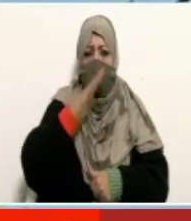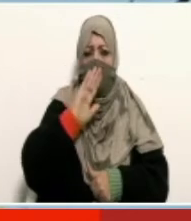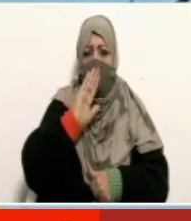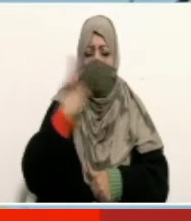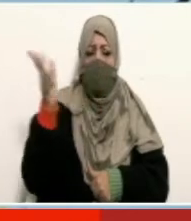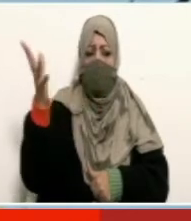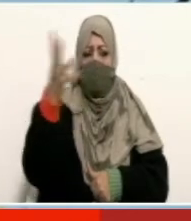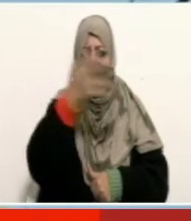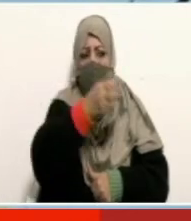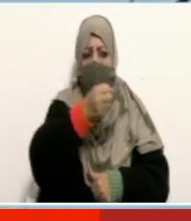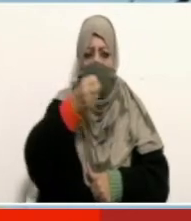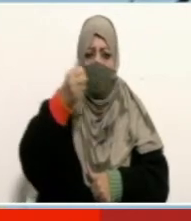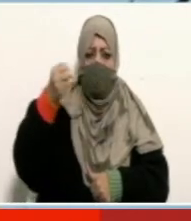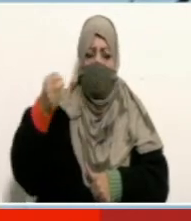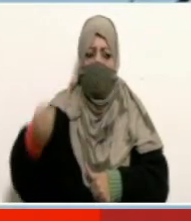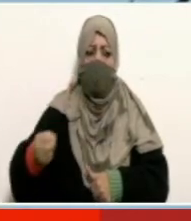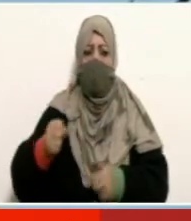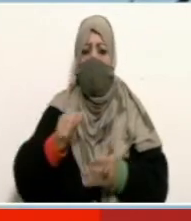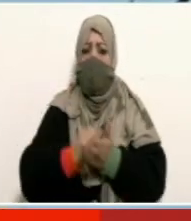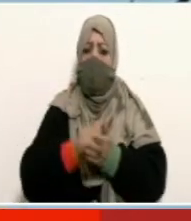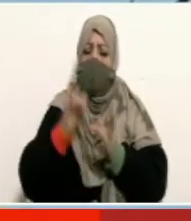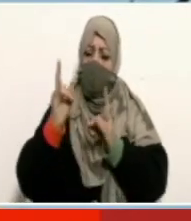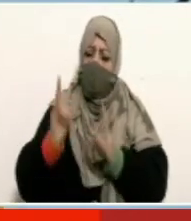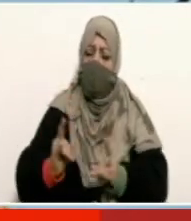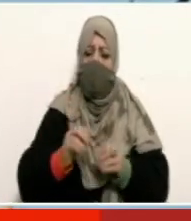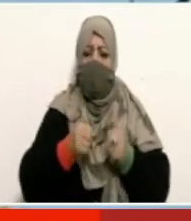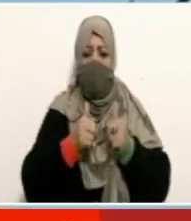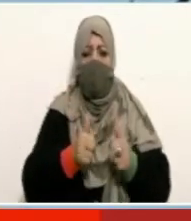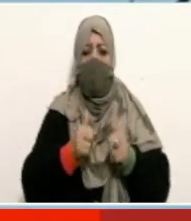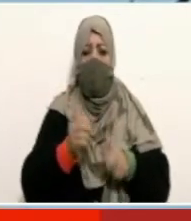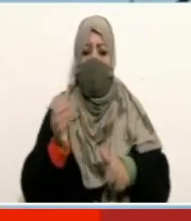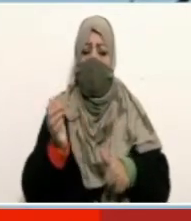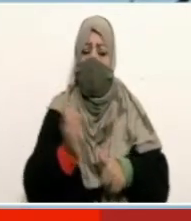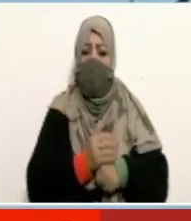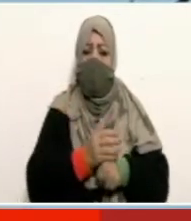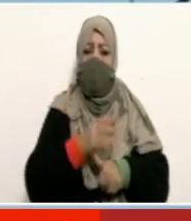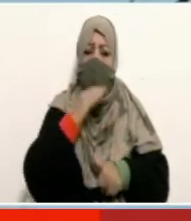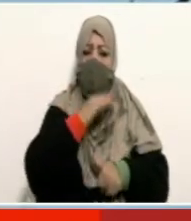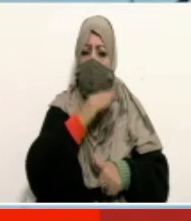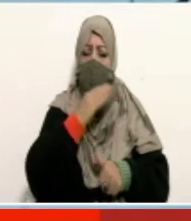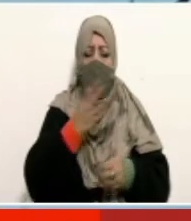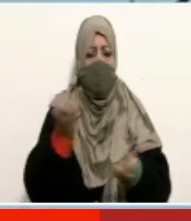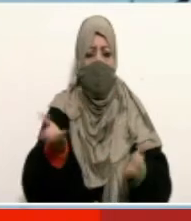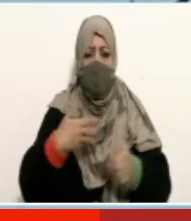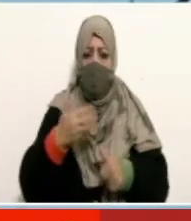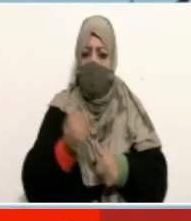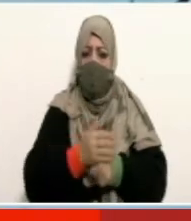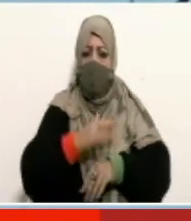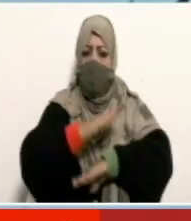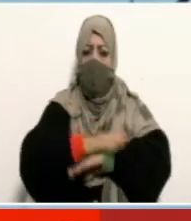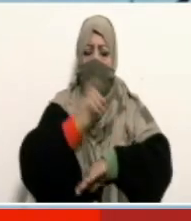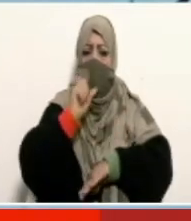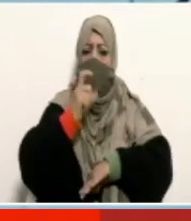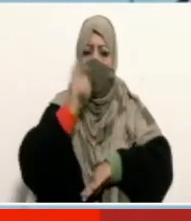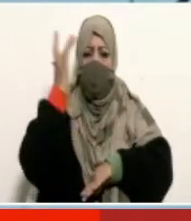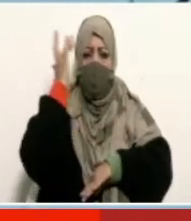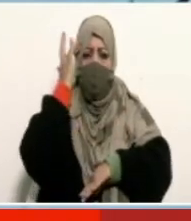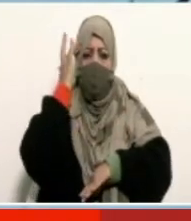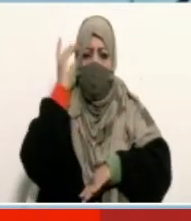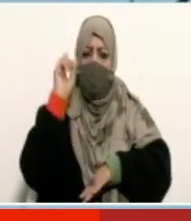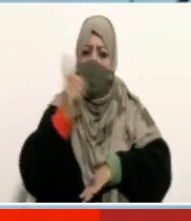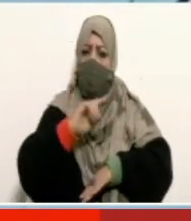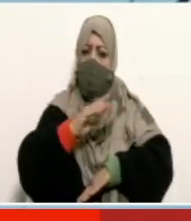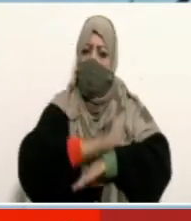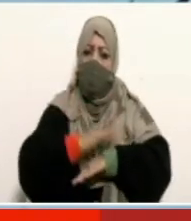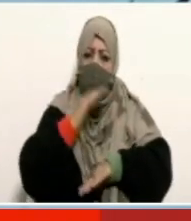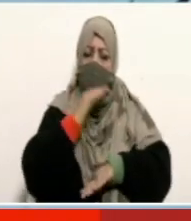فهنا تيسرت أموره وله القدرة المالية على توفير السكن وتوفير المهر فلم